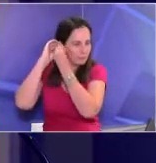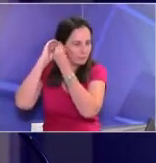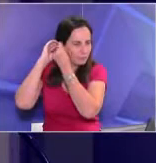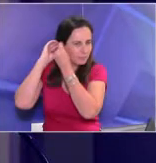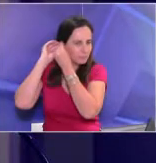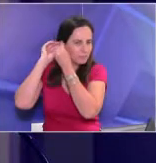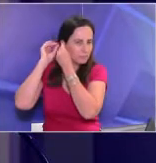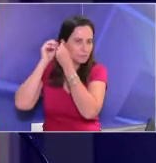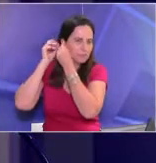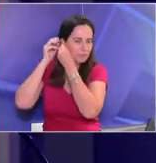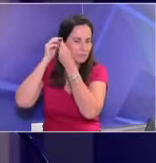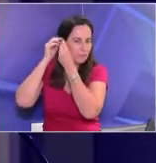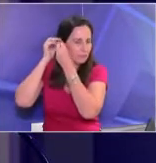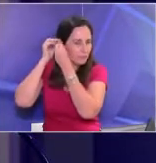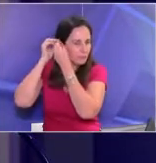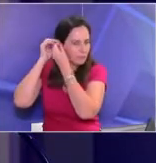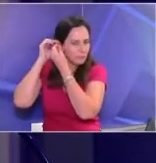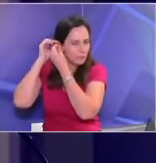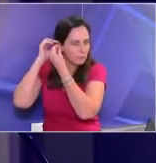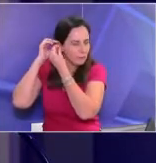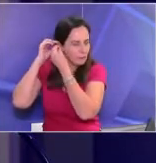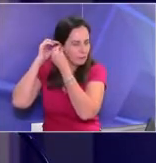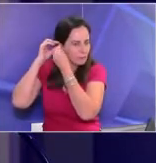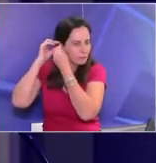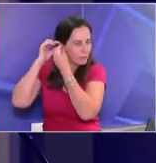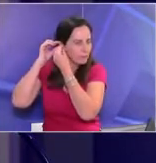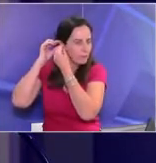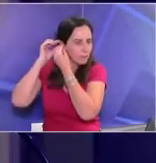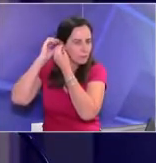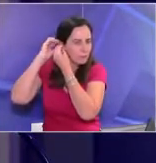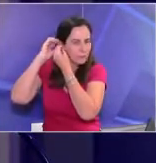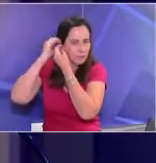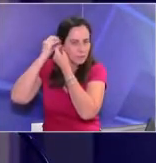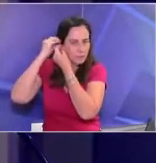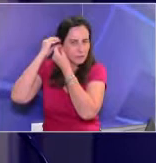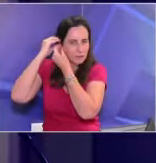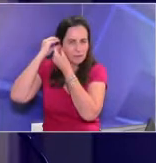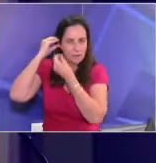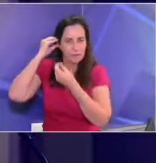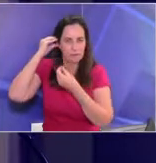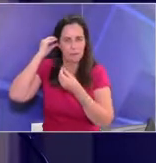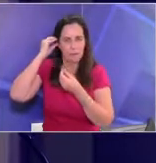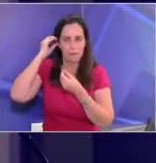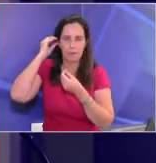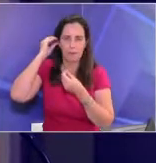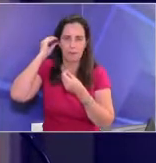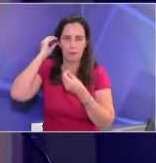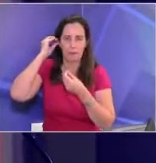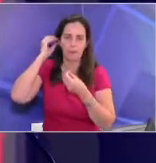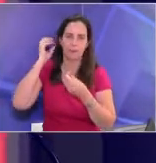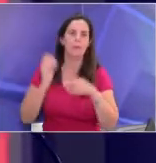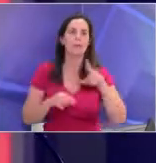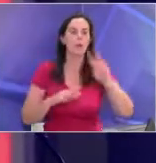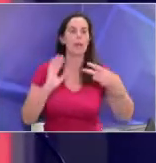ולדעתי גם לא צריך אותה. אבל כרוב הטעויות, בראייה לאחור, אין דרך חזרה. התקרית הזו יכולה להיכנס